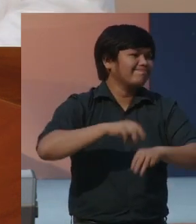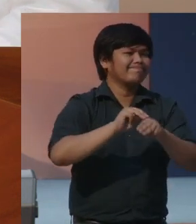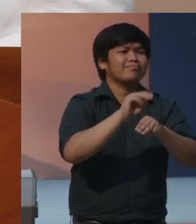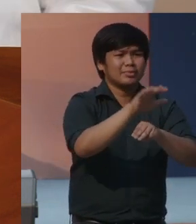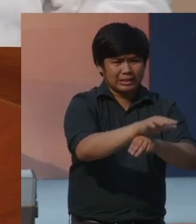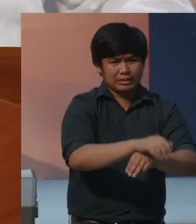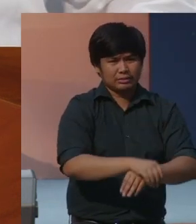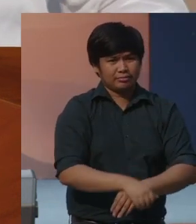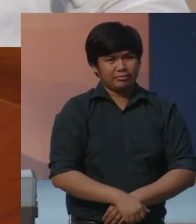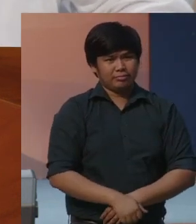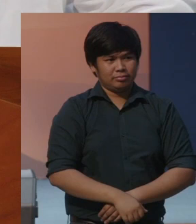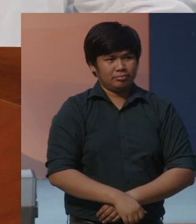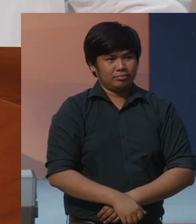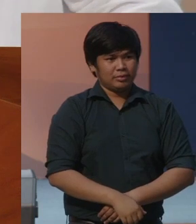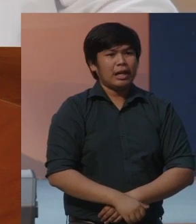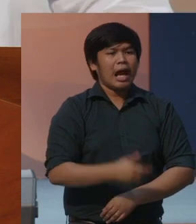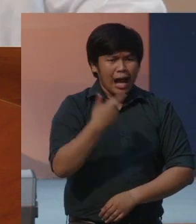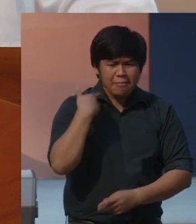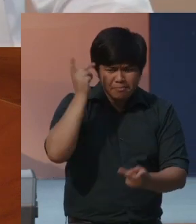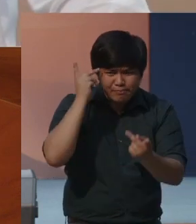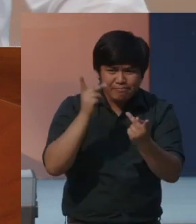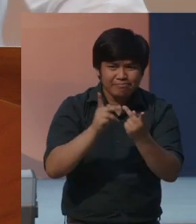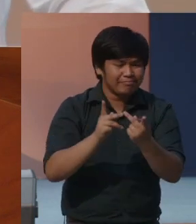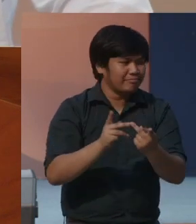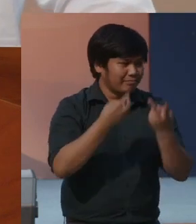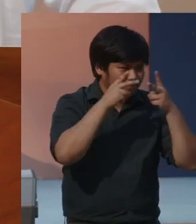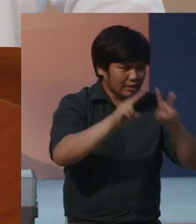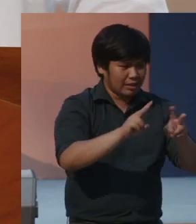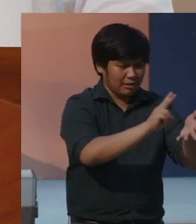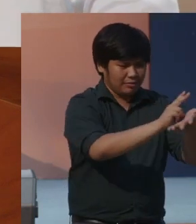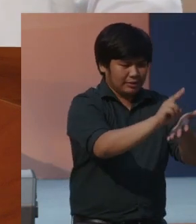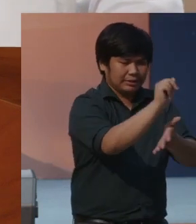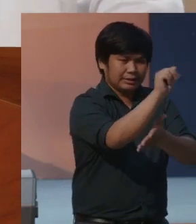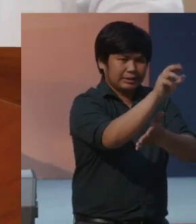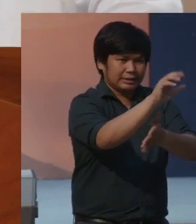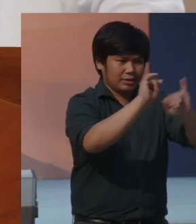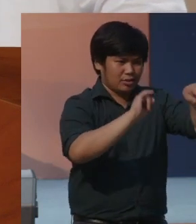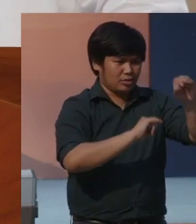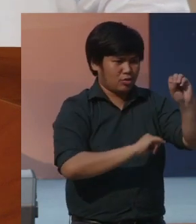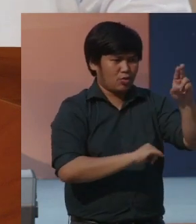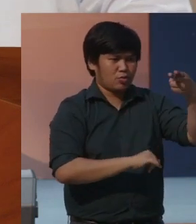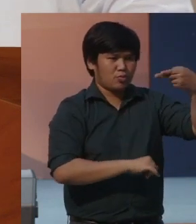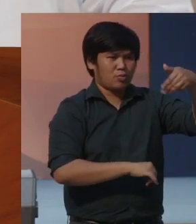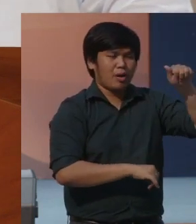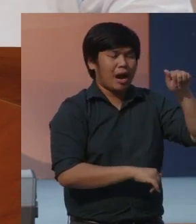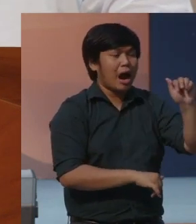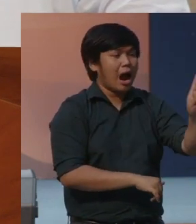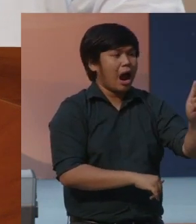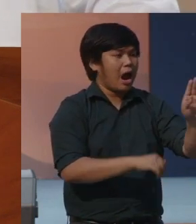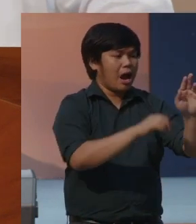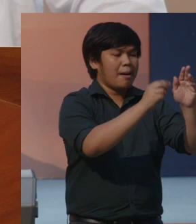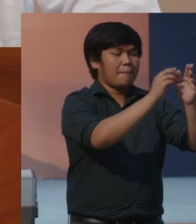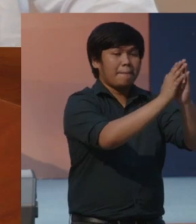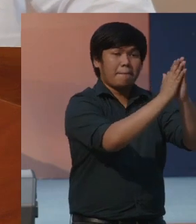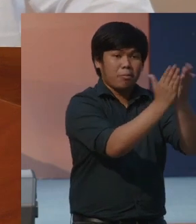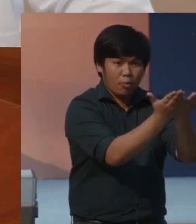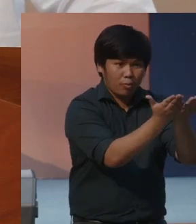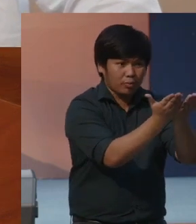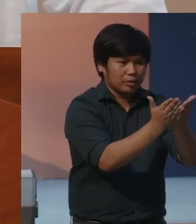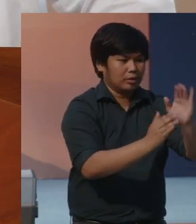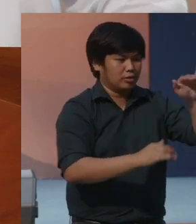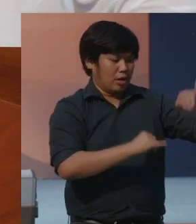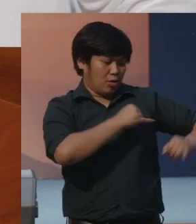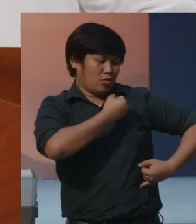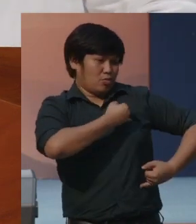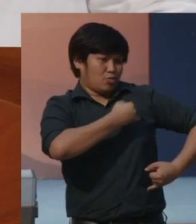mga mirakulo. Makikita natin yon dun sa first 13 verses ng chapter 3. Ang sabi sa verse 1, Then